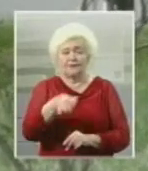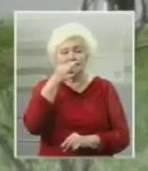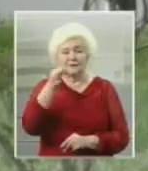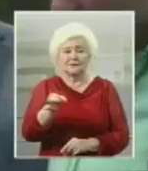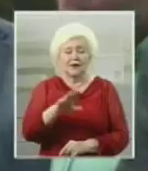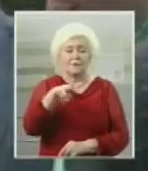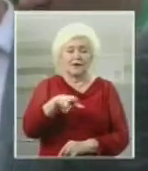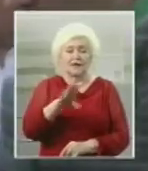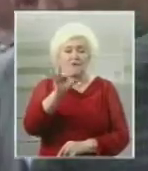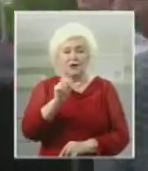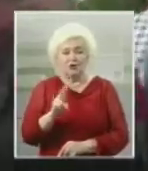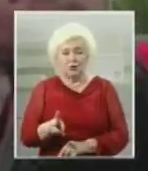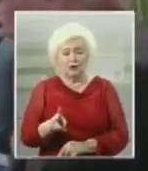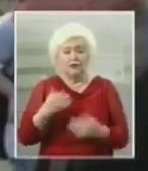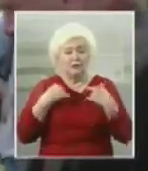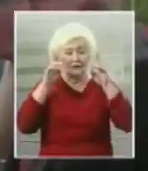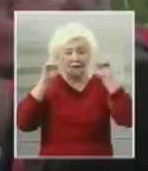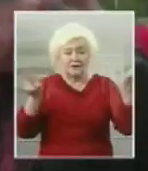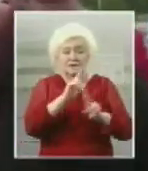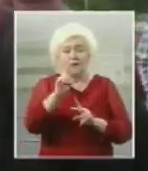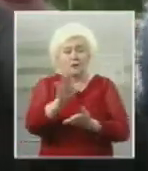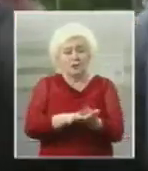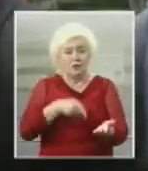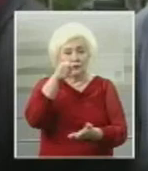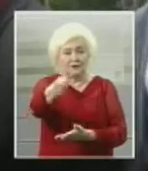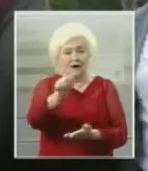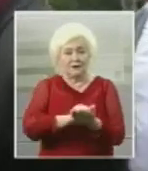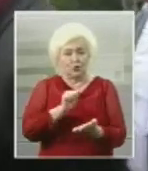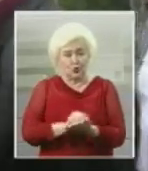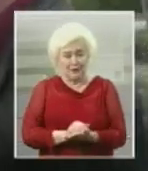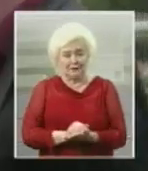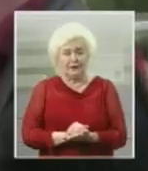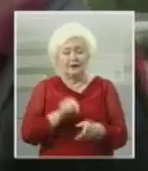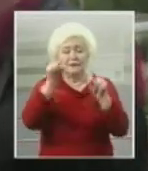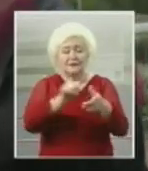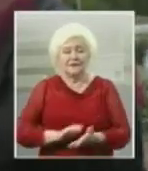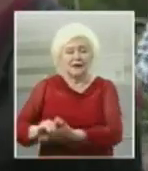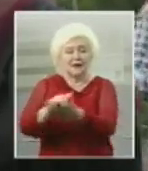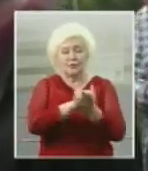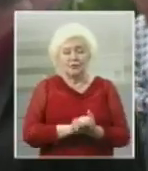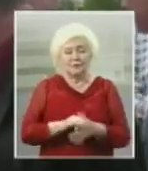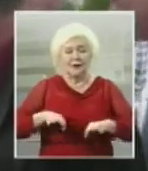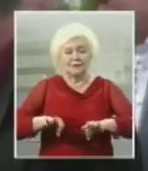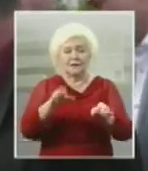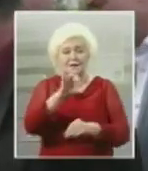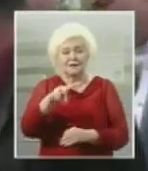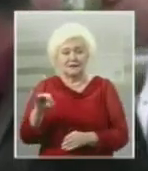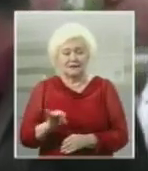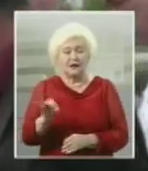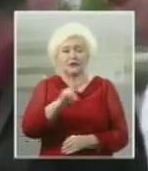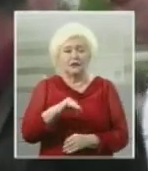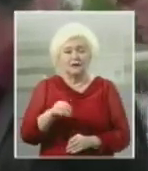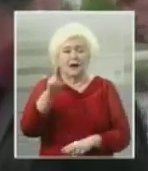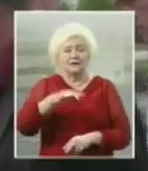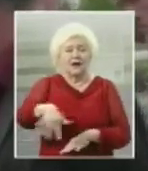Максим Ващук. Я знаю, хто подав документи. Я знаю, хто подав документи. Це компанія «Транстаг» і ТОВ «Інвест Регіон